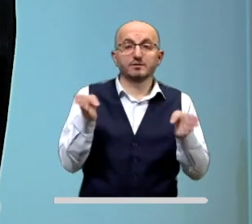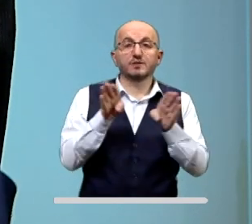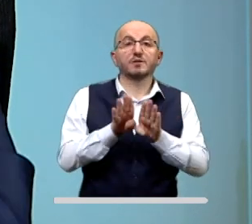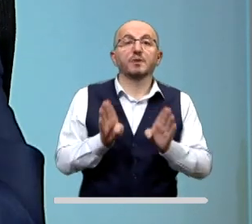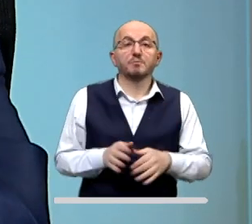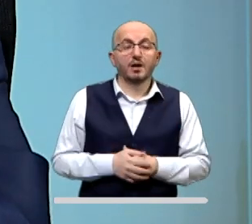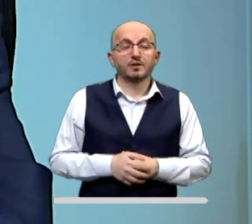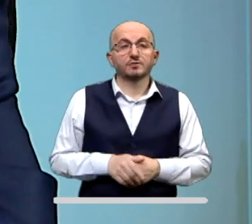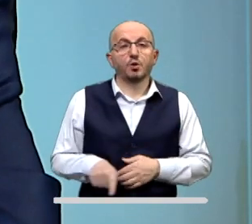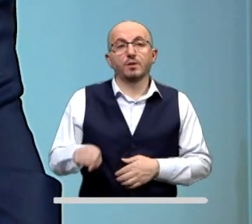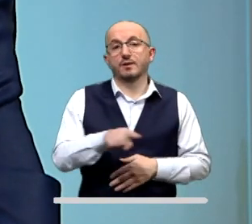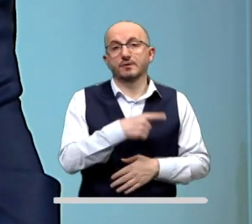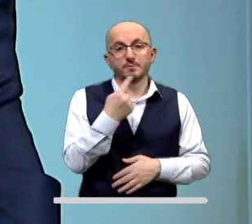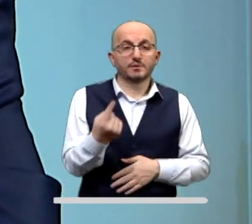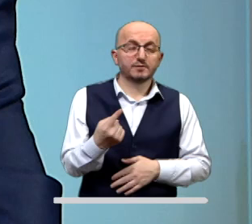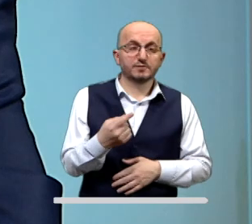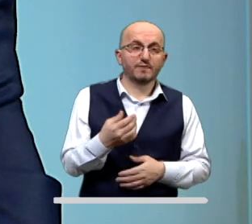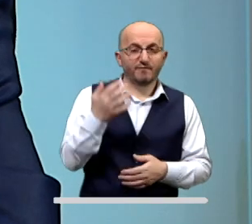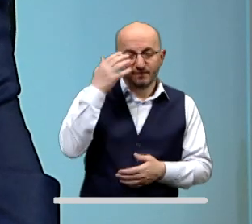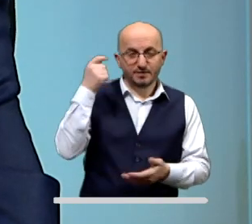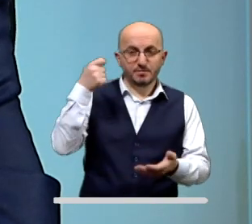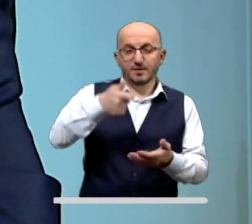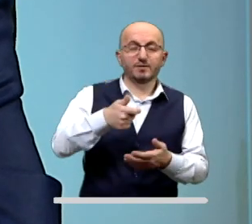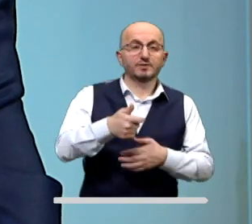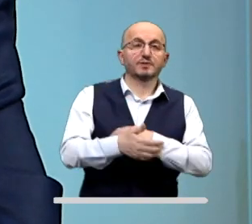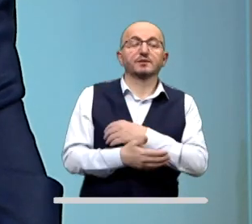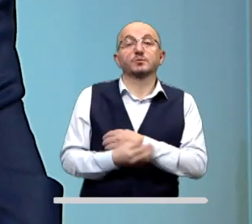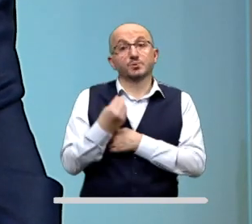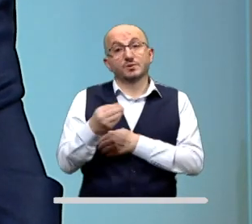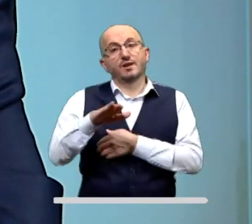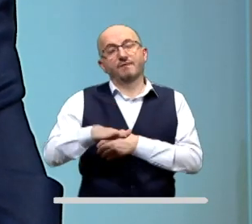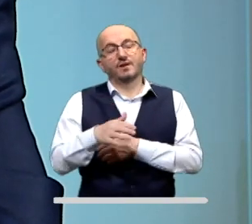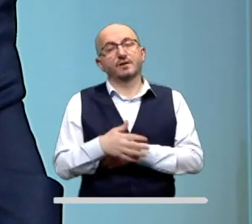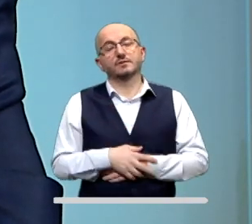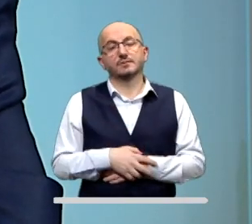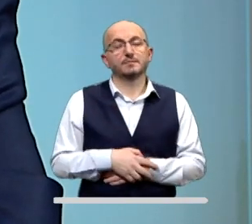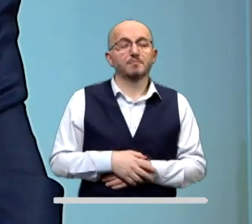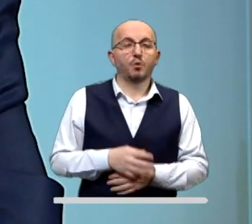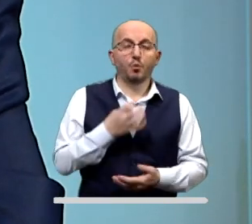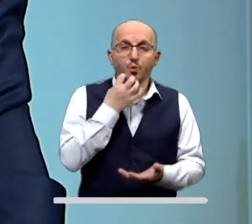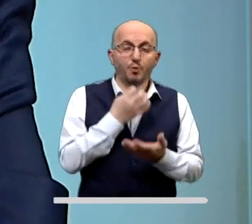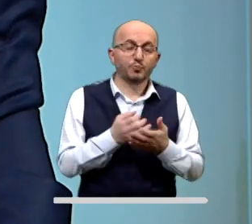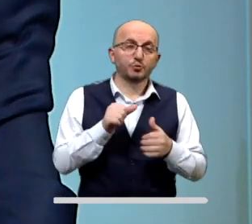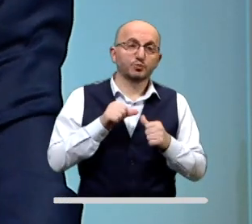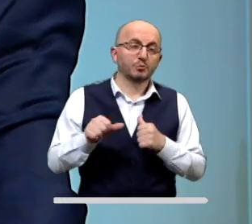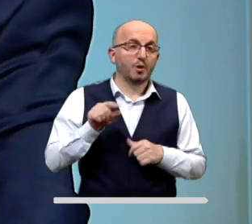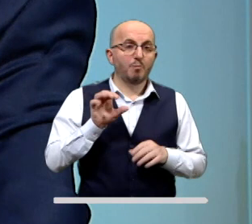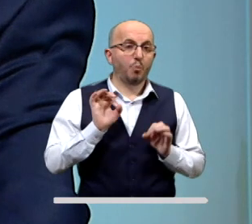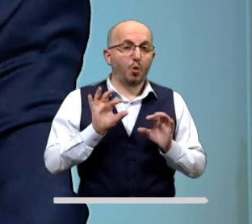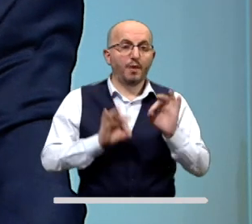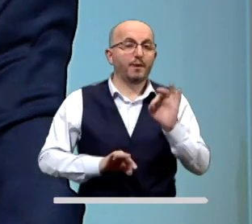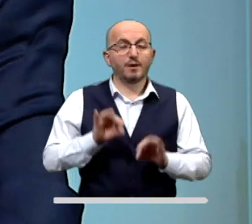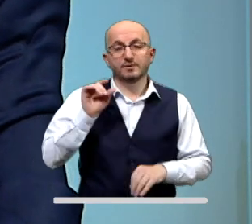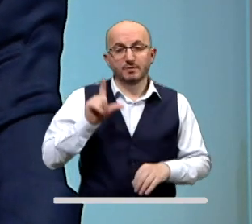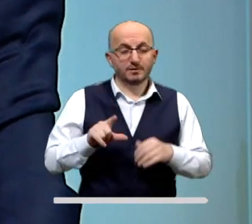işte onlardan birisi sadaka verme hayırlı evlat Yani bazen ömrünün uzanmasını da böyle Değerlendirmek